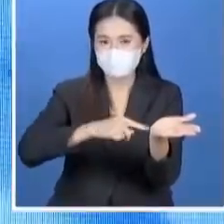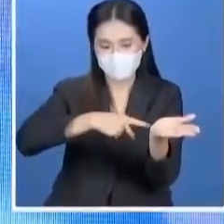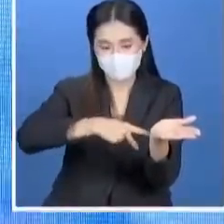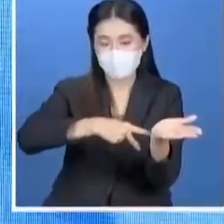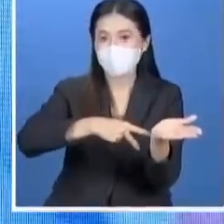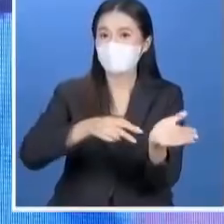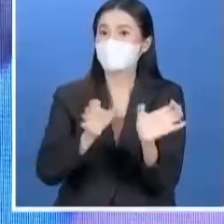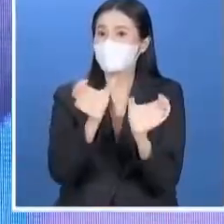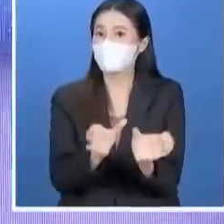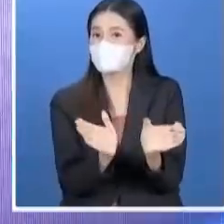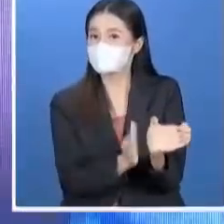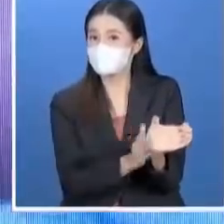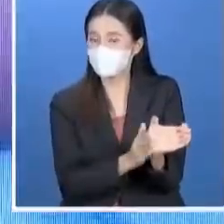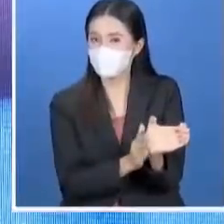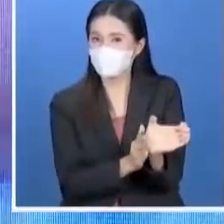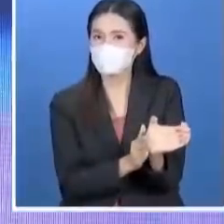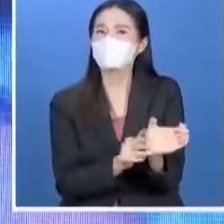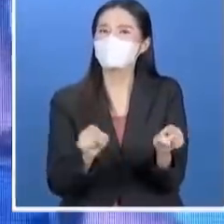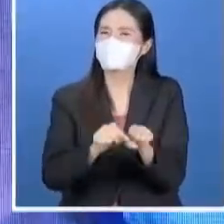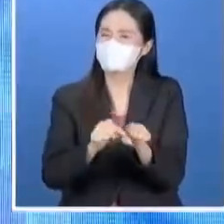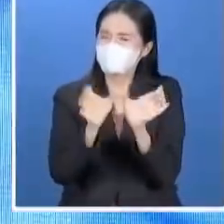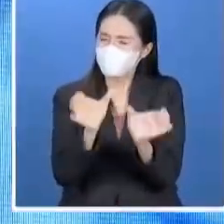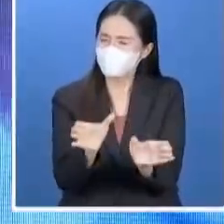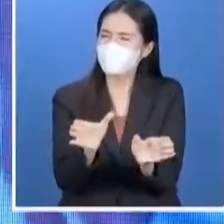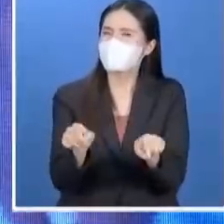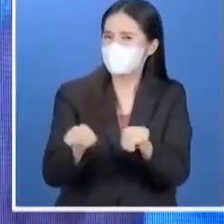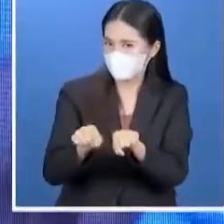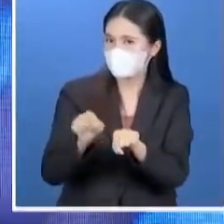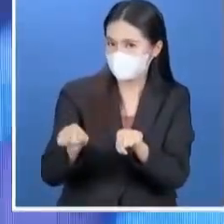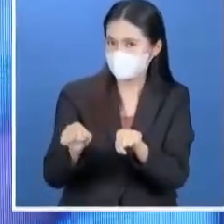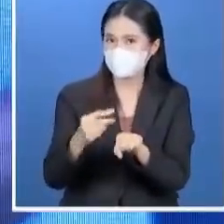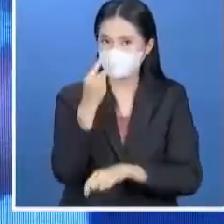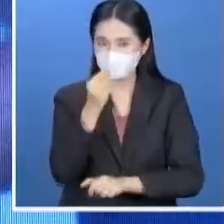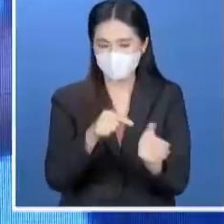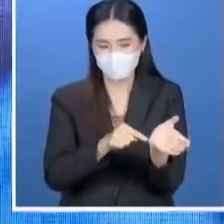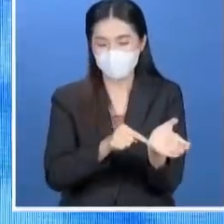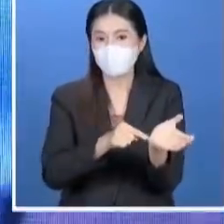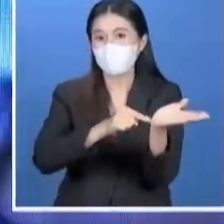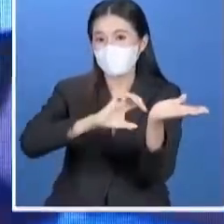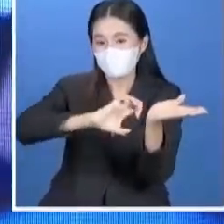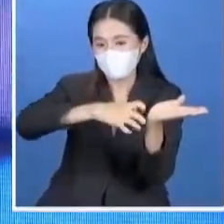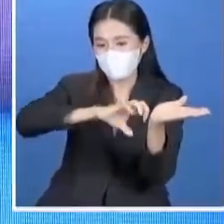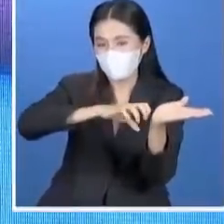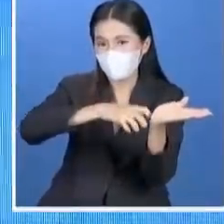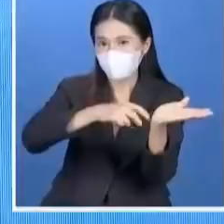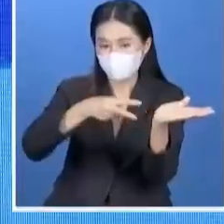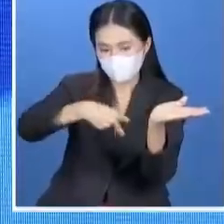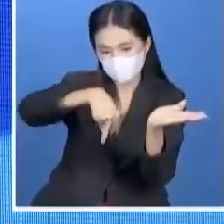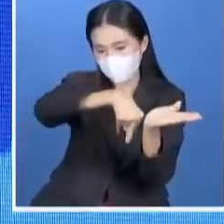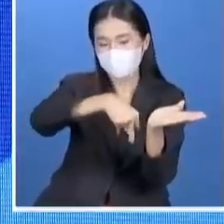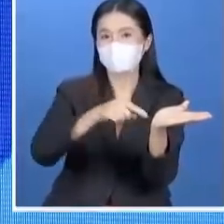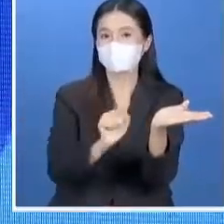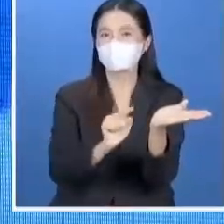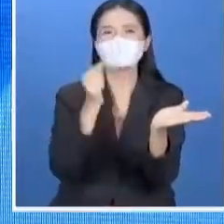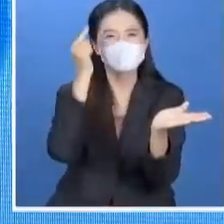ข้างซ้ายก็จะสัมพันธ์กับบาดแผลข้างขวาในลักษณะนี้ซึ่งเมื่อได้มุมองศาที่ใบพัดทำให้เกิดบาดแผลบนศพแล้ว